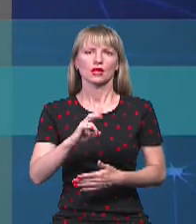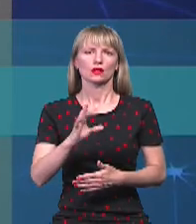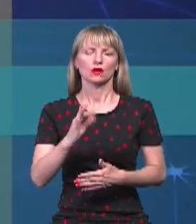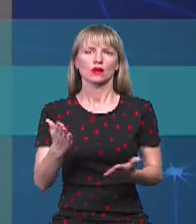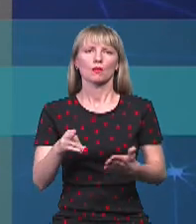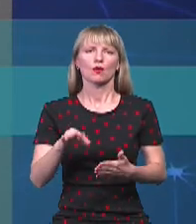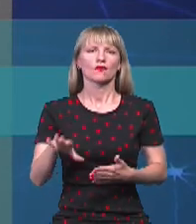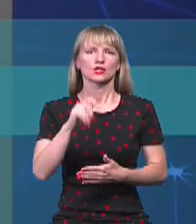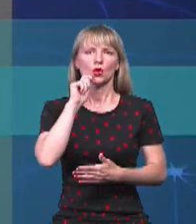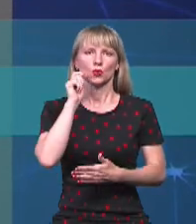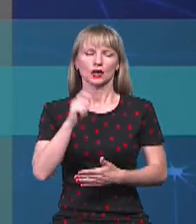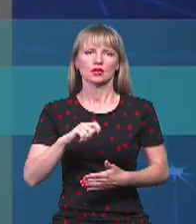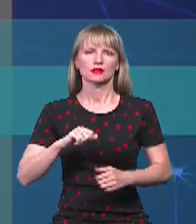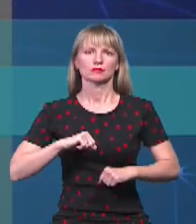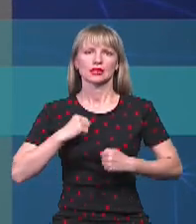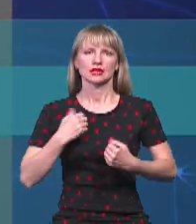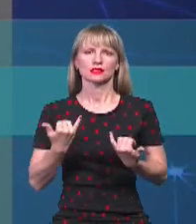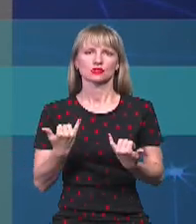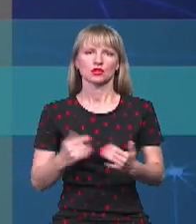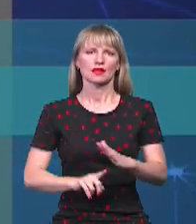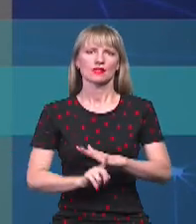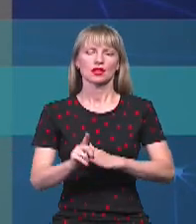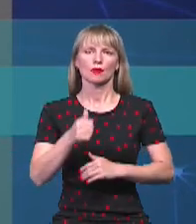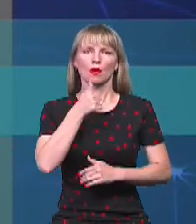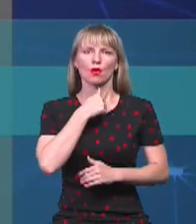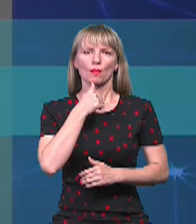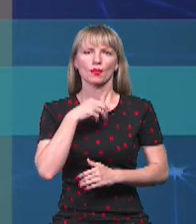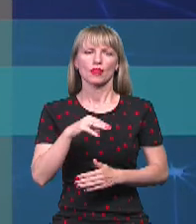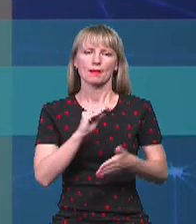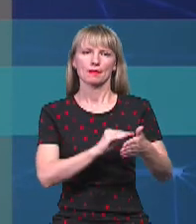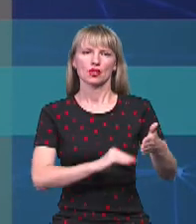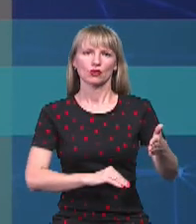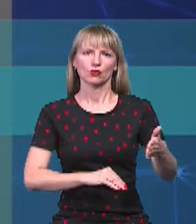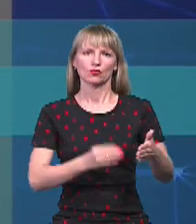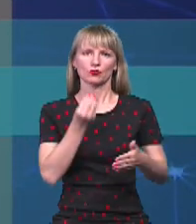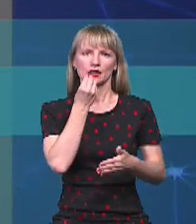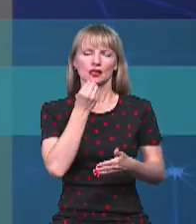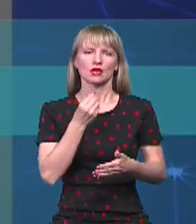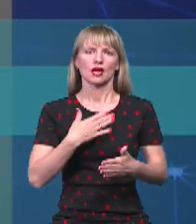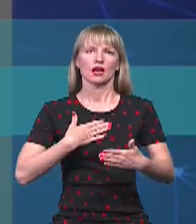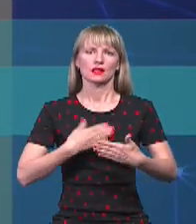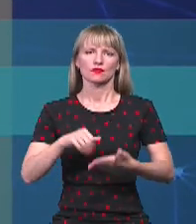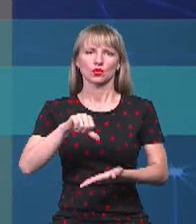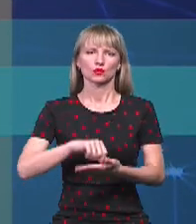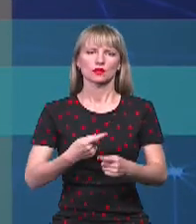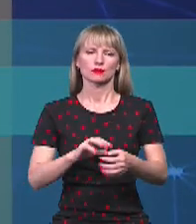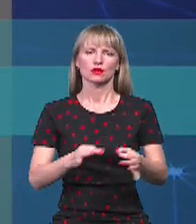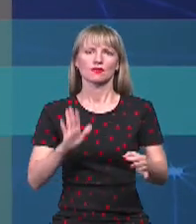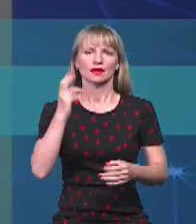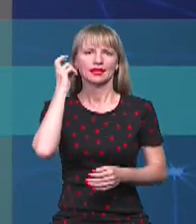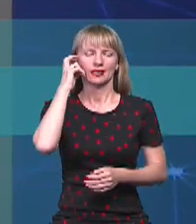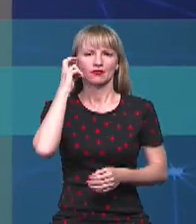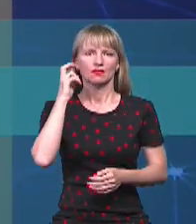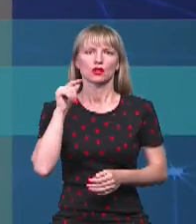по всій Україні намагається зараз внедрити пробное меню. Активно сейчас этот процесс проходит в Киеве,